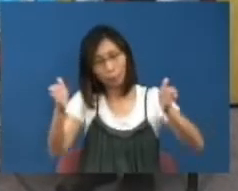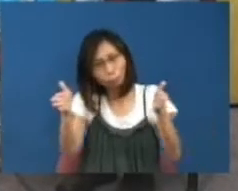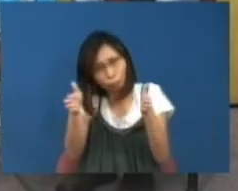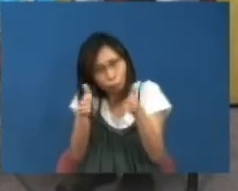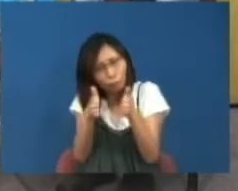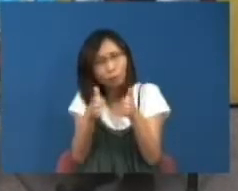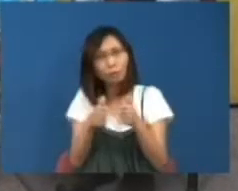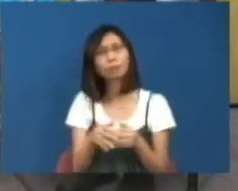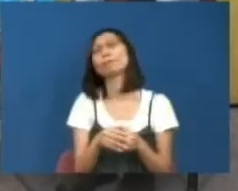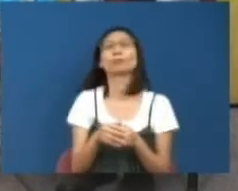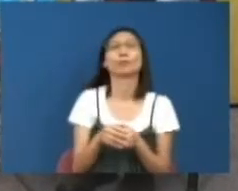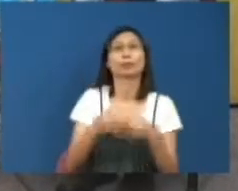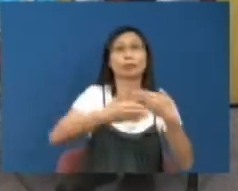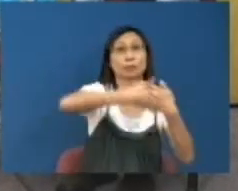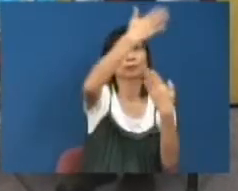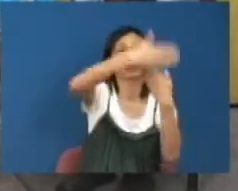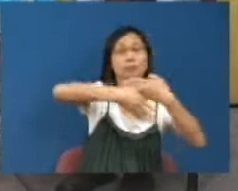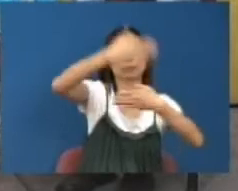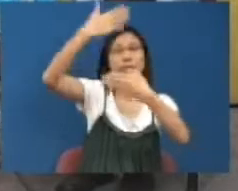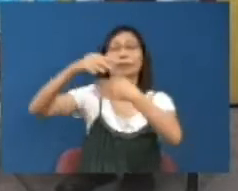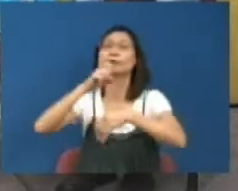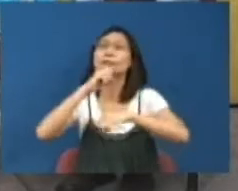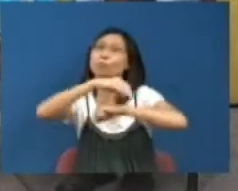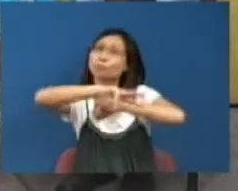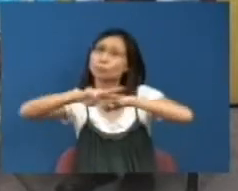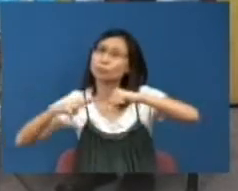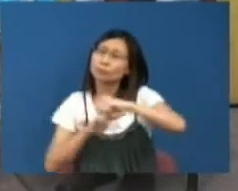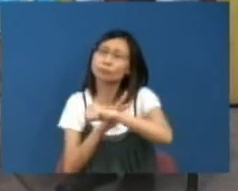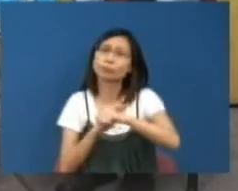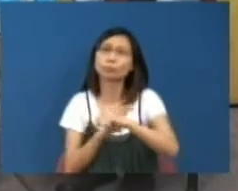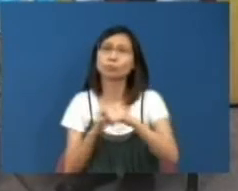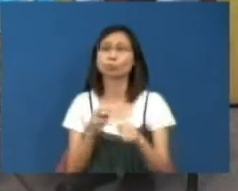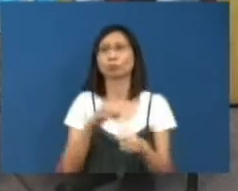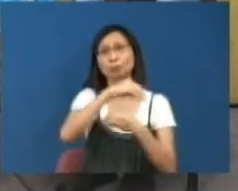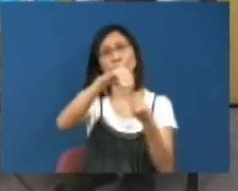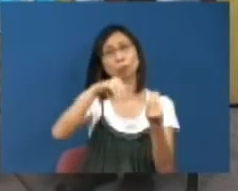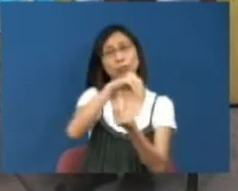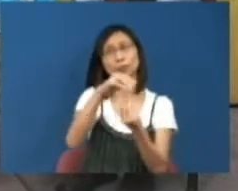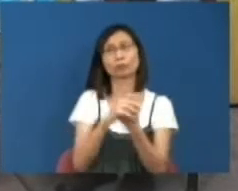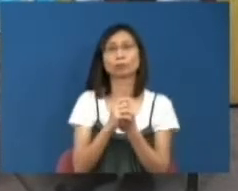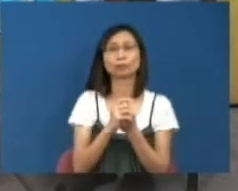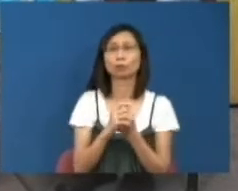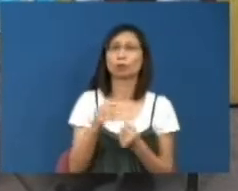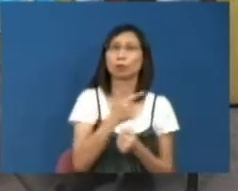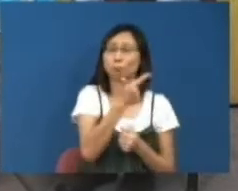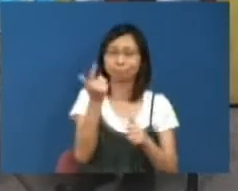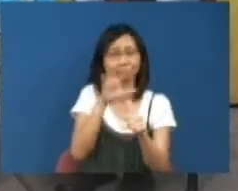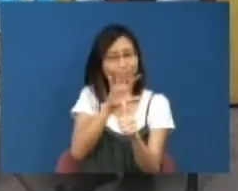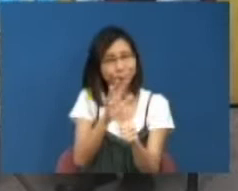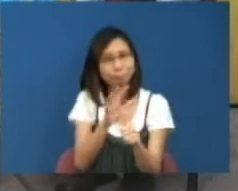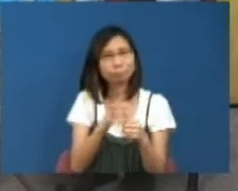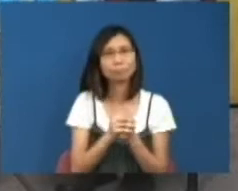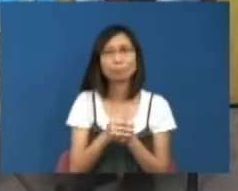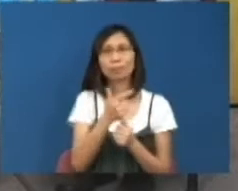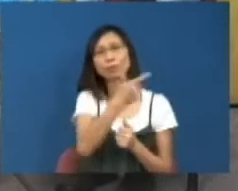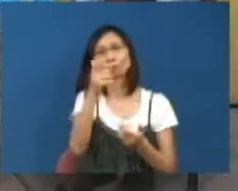即係即係啲熱島嗰個情況，就熱上加熱，係咁樣個能源產生 好大嘅影響，好大影響，因為